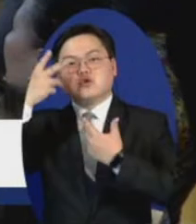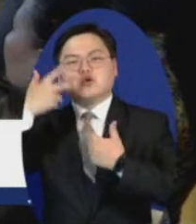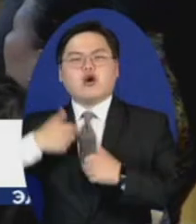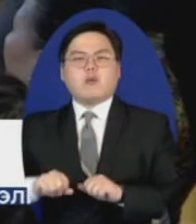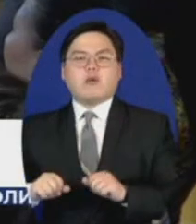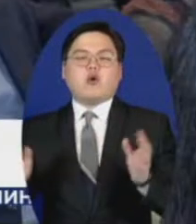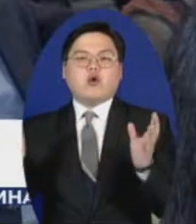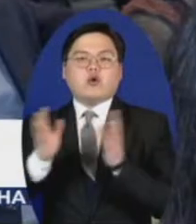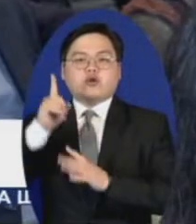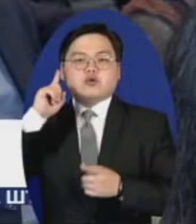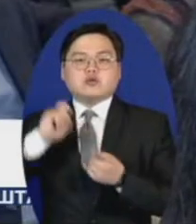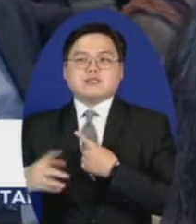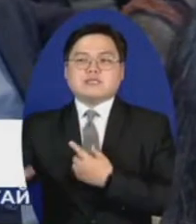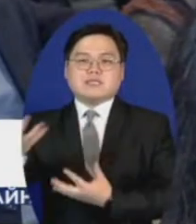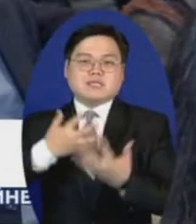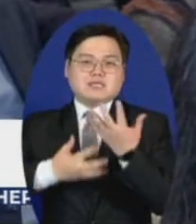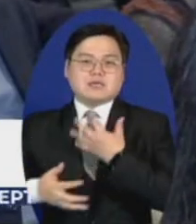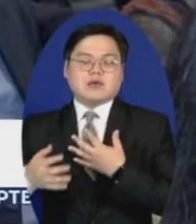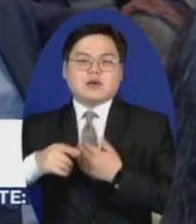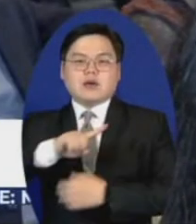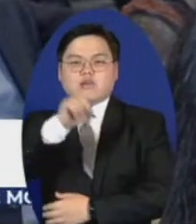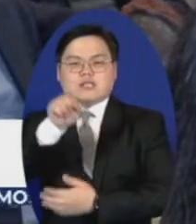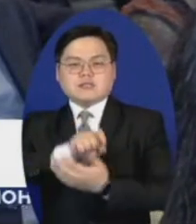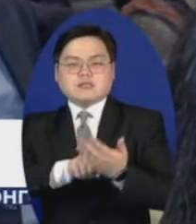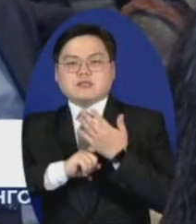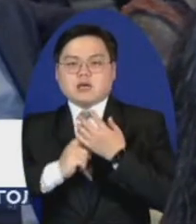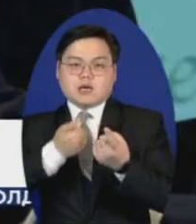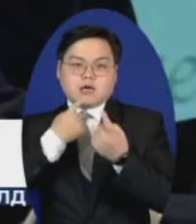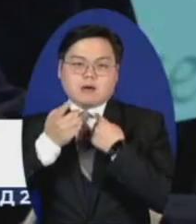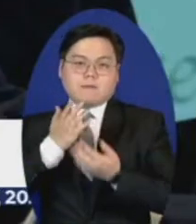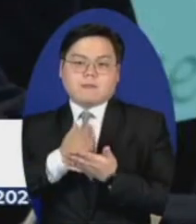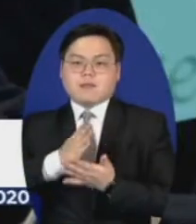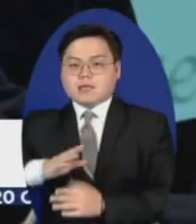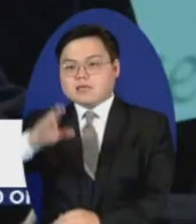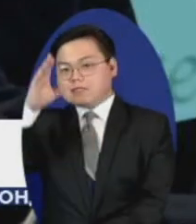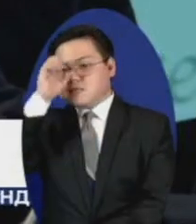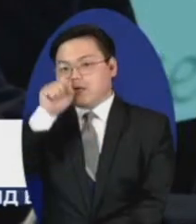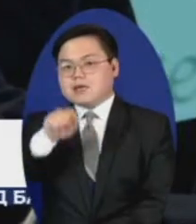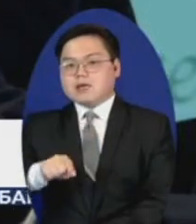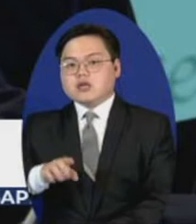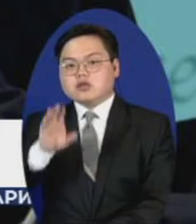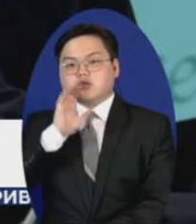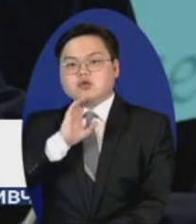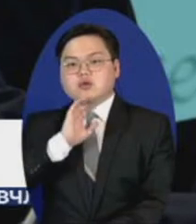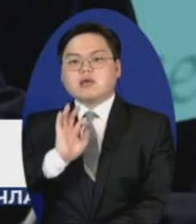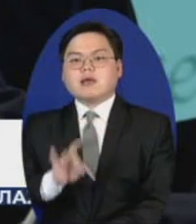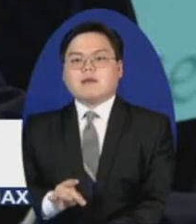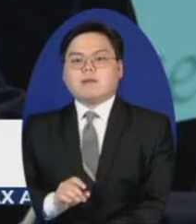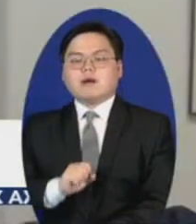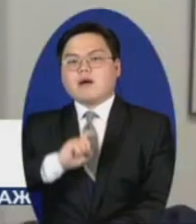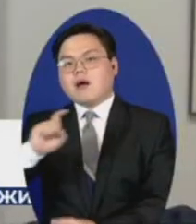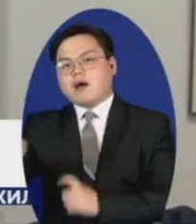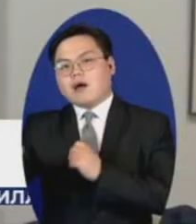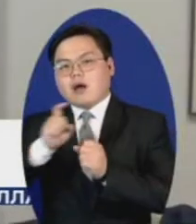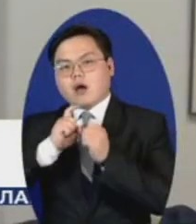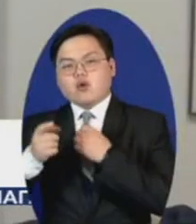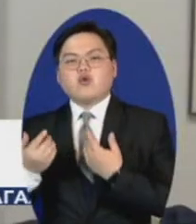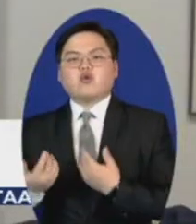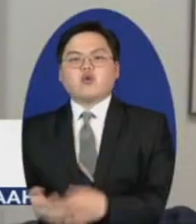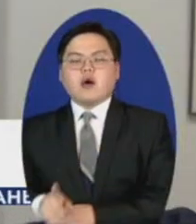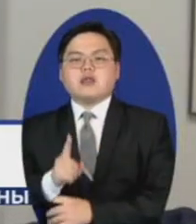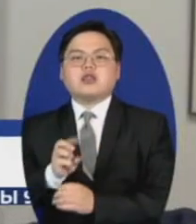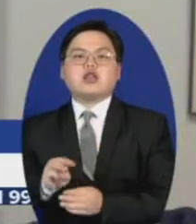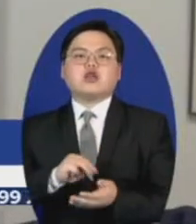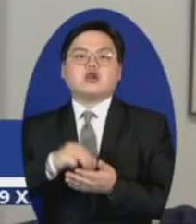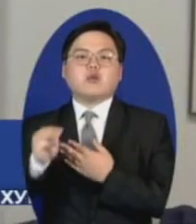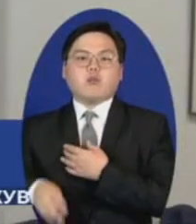зориулсан монголчууд тулгунсан асуудлаар ярилцаж байна. Мөн сайд нараас сонирхсан асуултаа асуулж хариулт авсан байна. Тэр бумуудын талаар